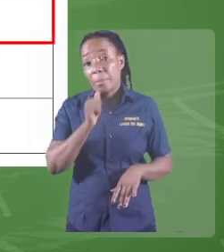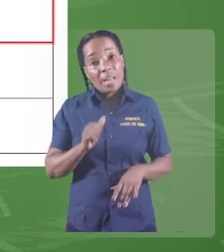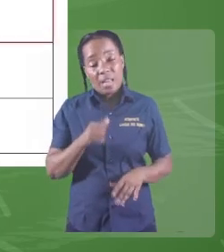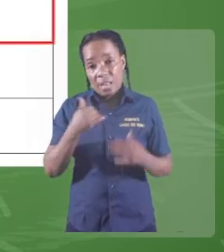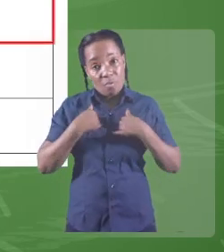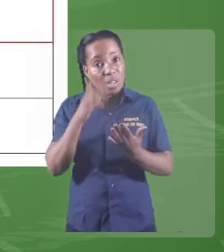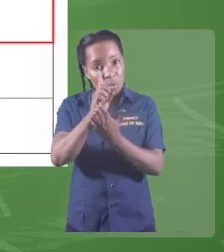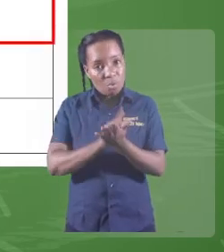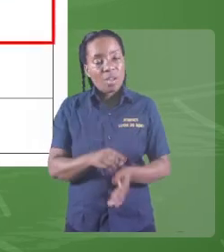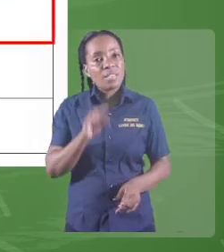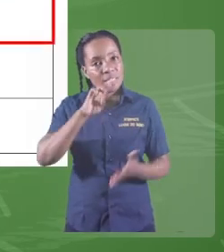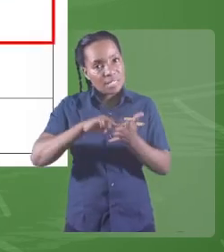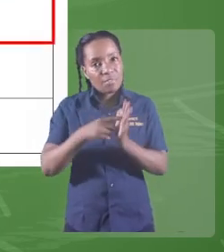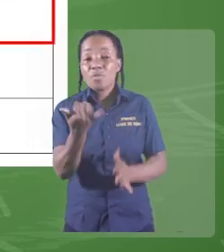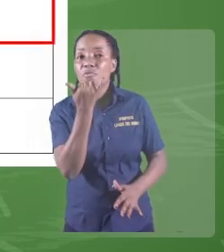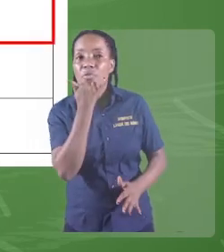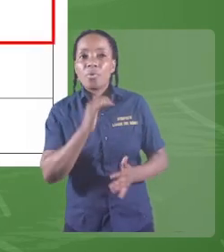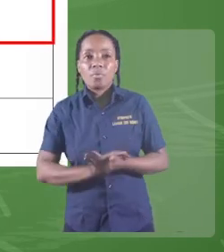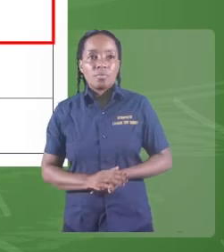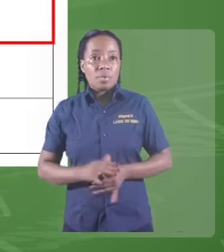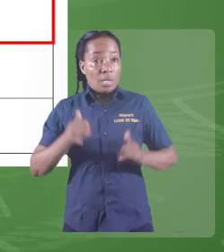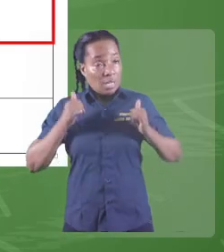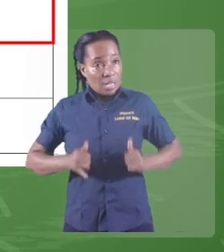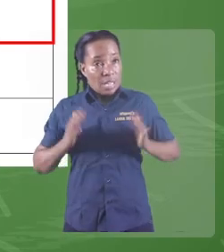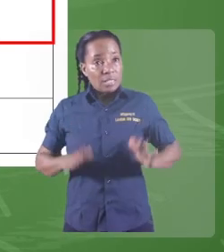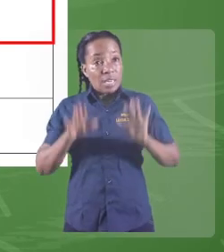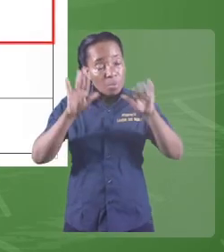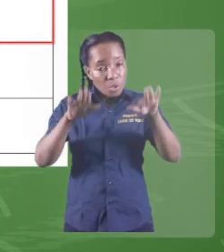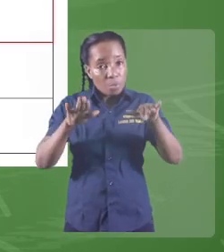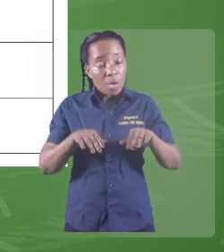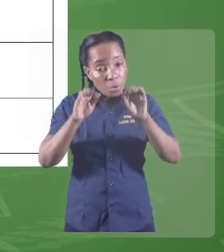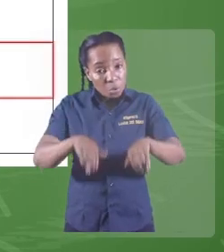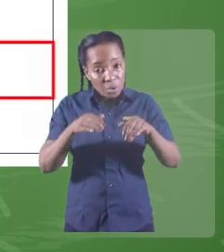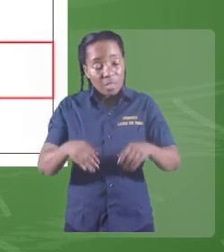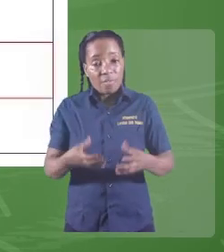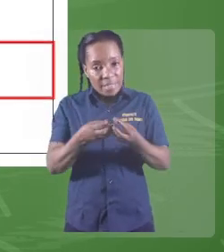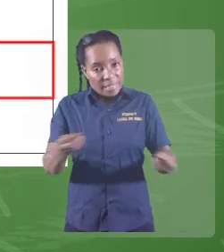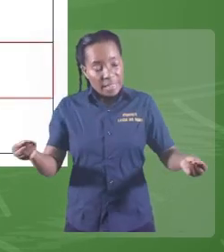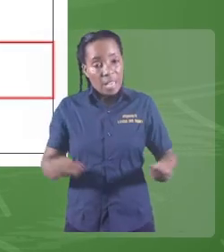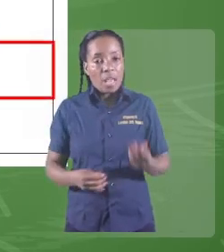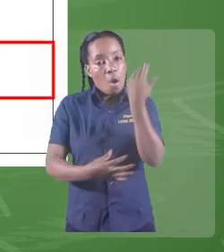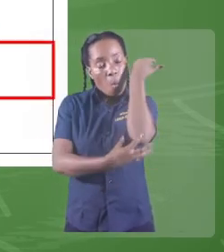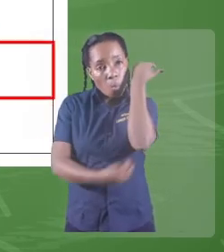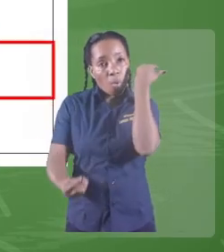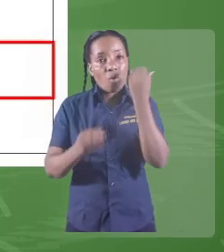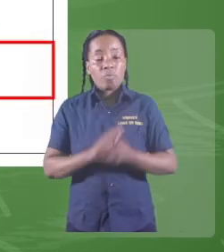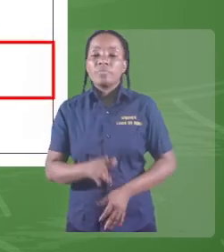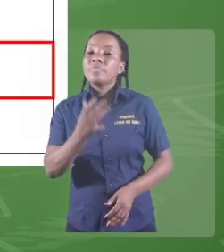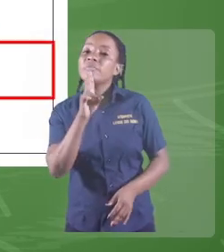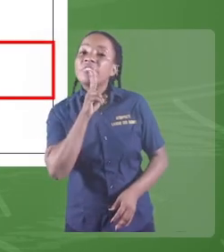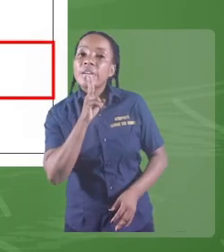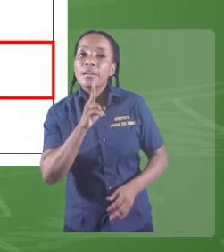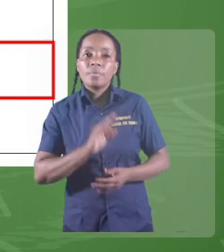c'est faux. Les autochtones musulmans cultivent des terres pauvres. Vrai. Le Conseil des oulémas était